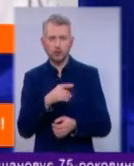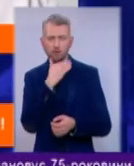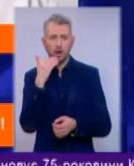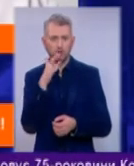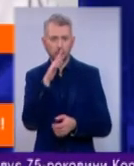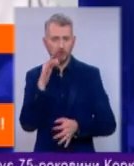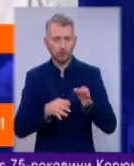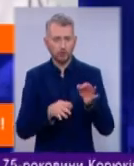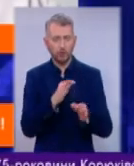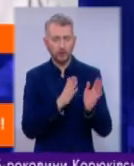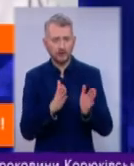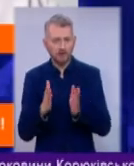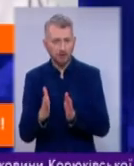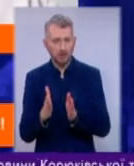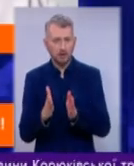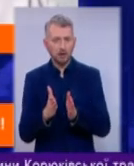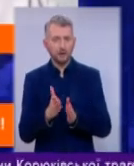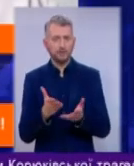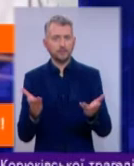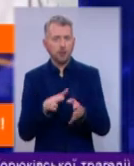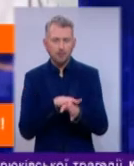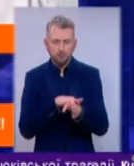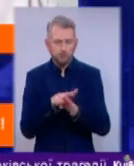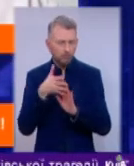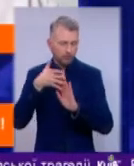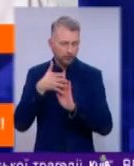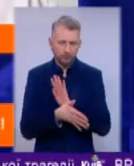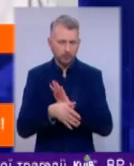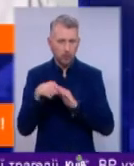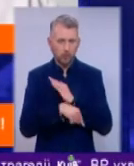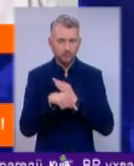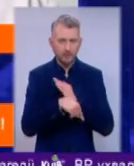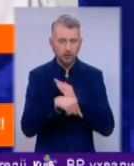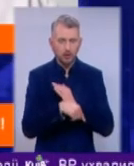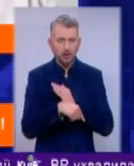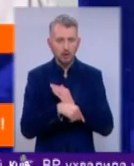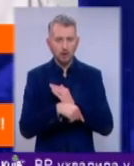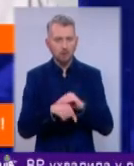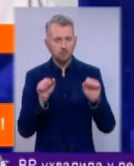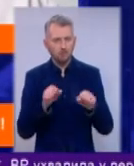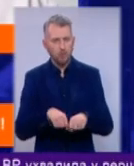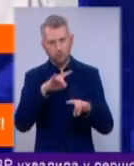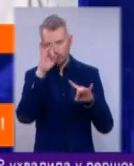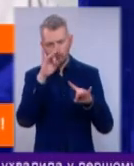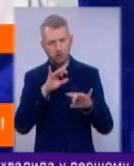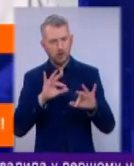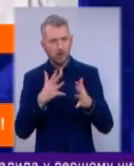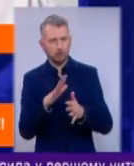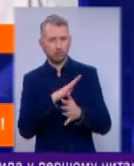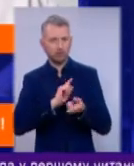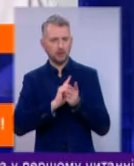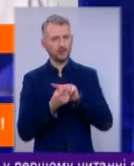багаторічної судової системи, котра повністю протягнута корупцією, зможуть раптом стати